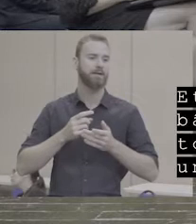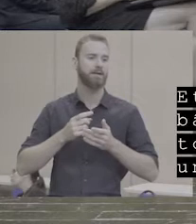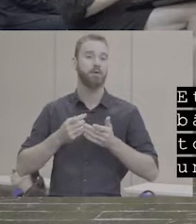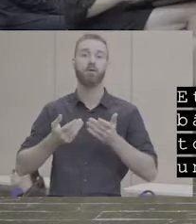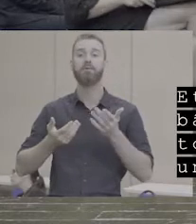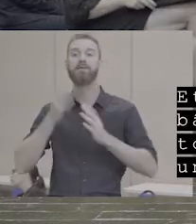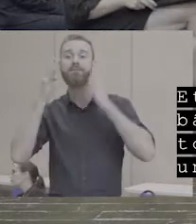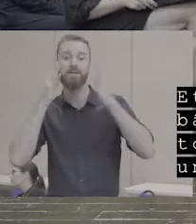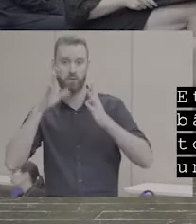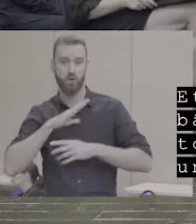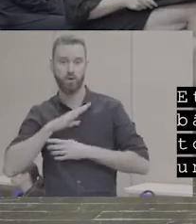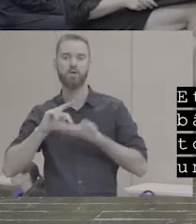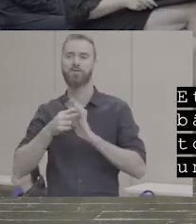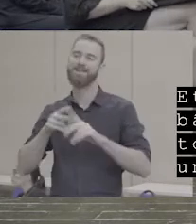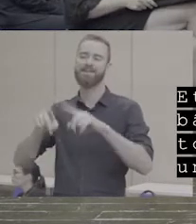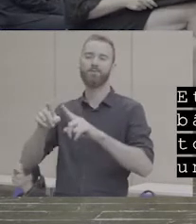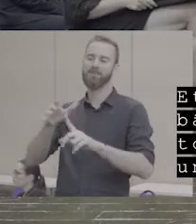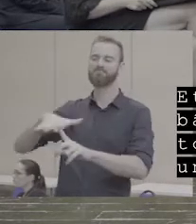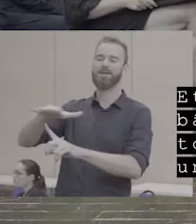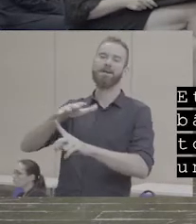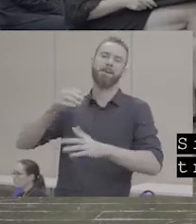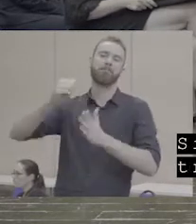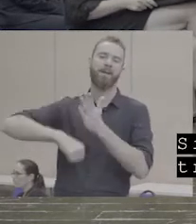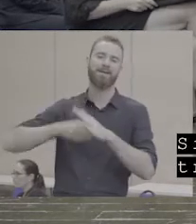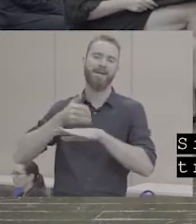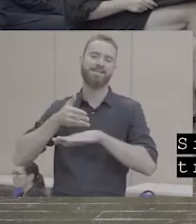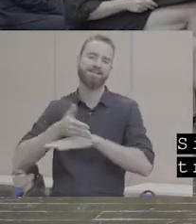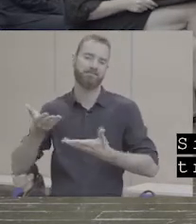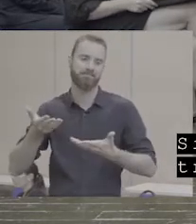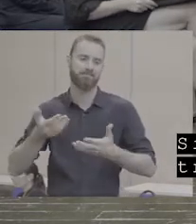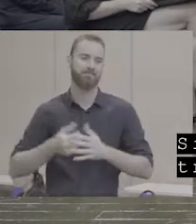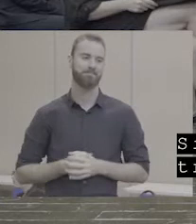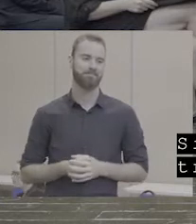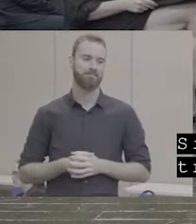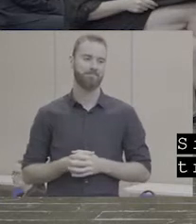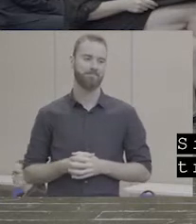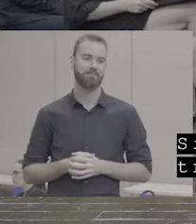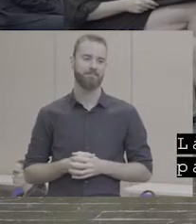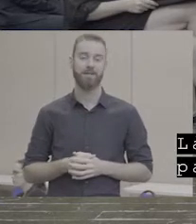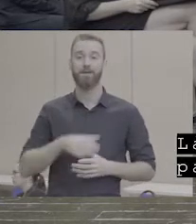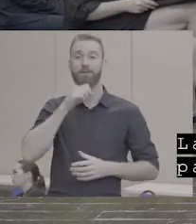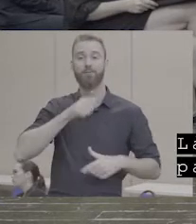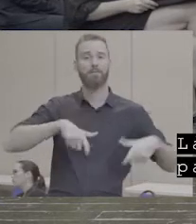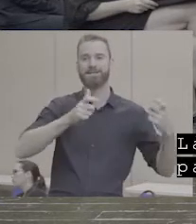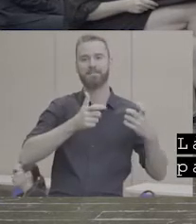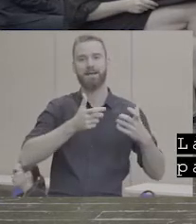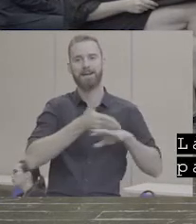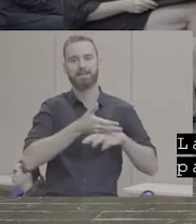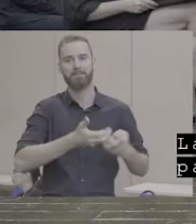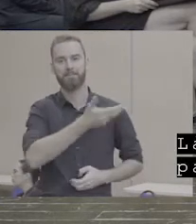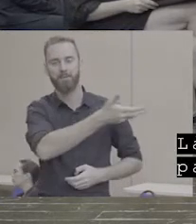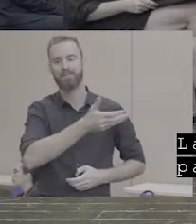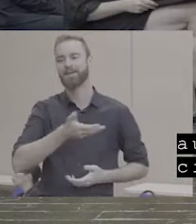vieux bâtiments qui ne sont pas toujours accessibles universellement. Donc, dans le cadre de bâtiment, c'est ça. Sinon, on fait beaucoup de travail de mobilisation. Puis là aussi, il y a des hic, des fois, qui sont